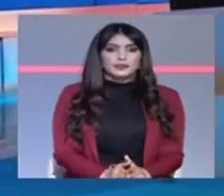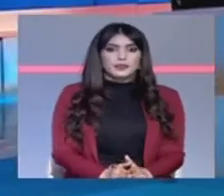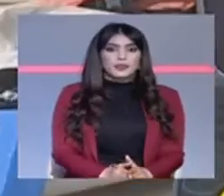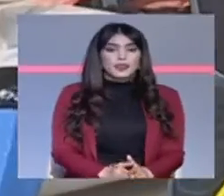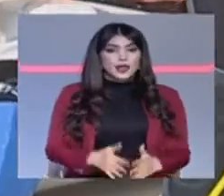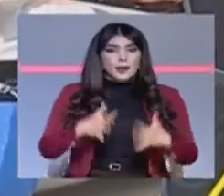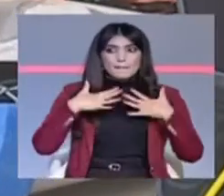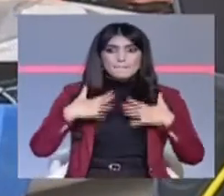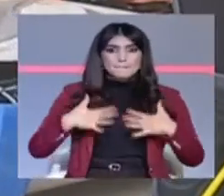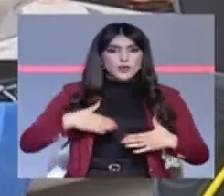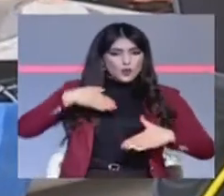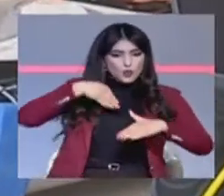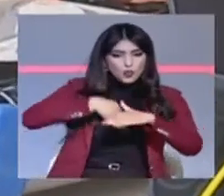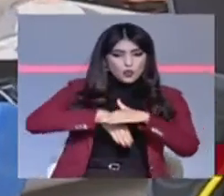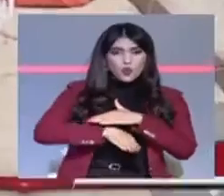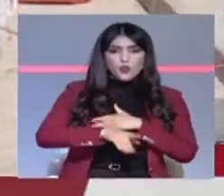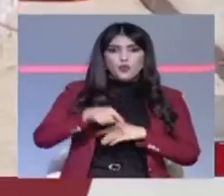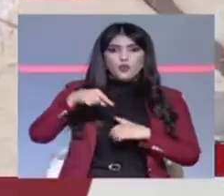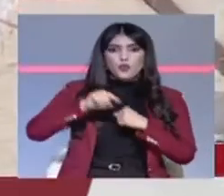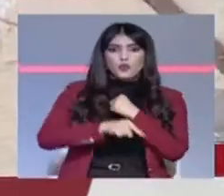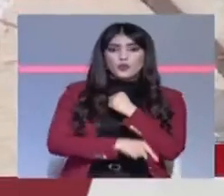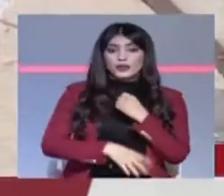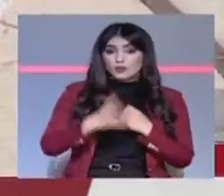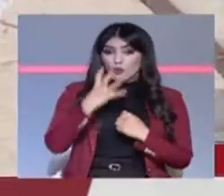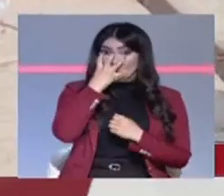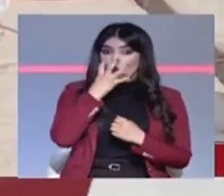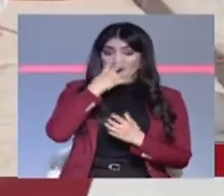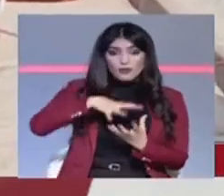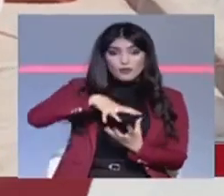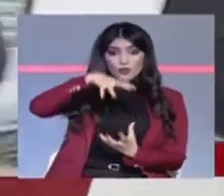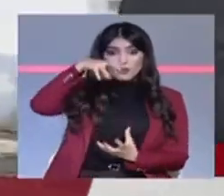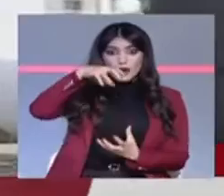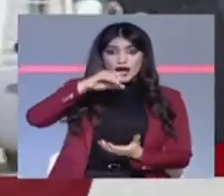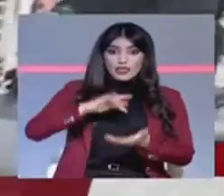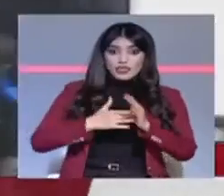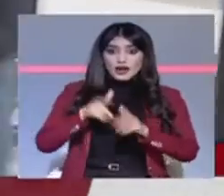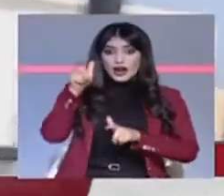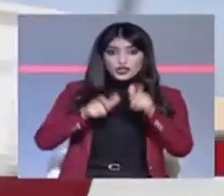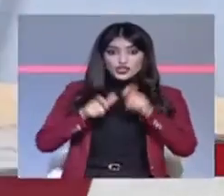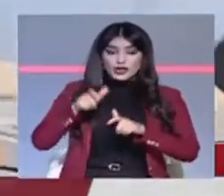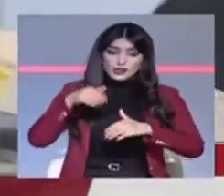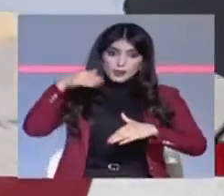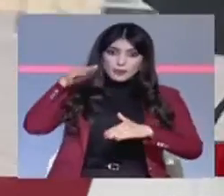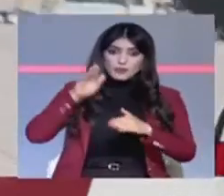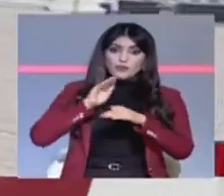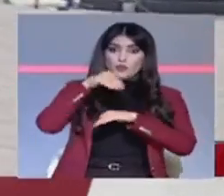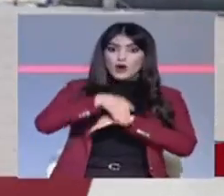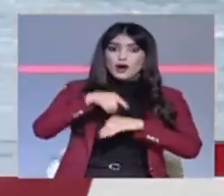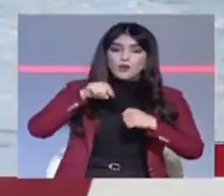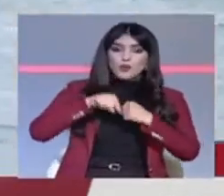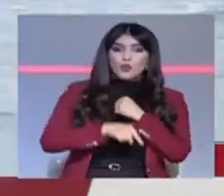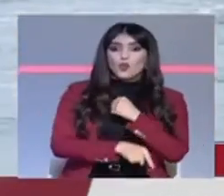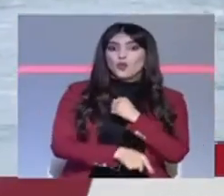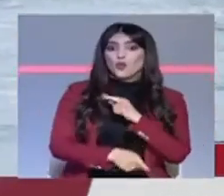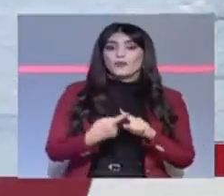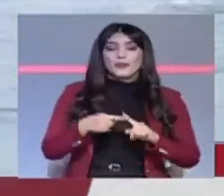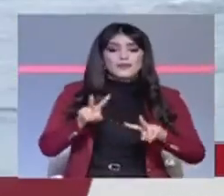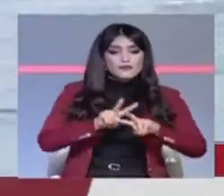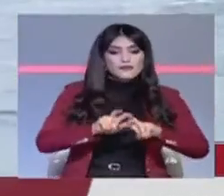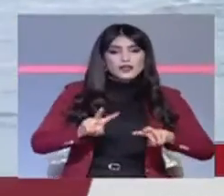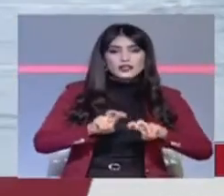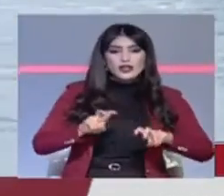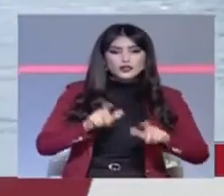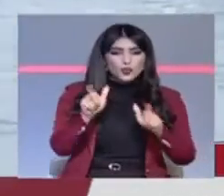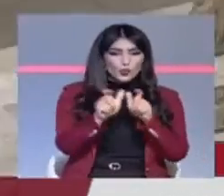بيلوسي مستعدون وبقوا ليل الاكسجين مجهز هنا في مهمه استثنائيه وهي استكمال عمليه